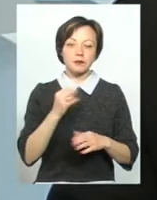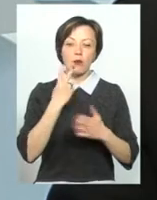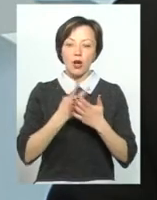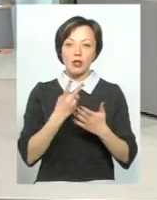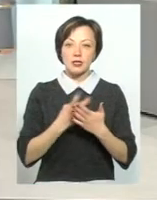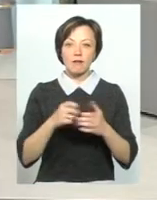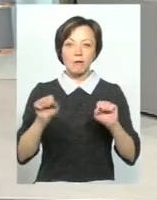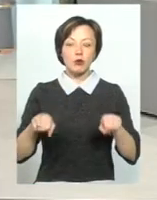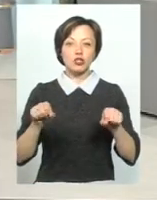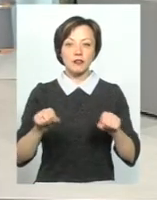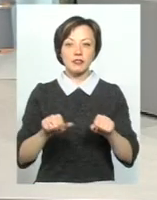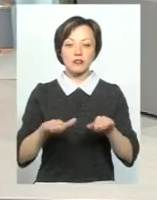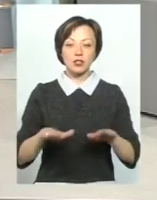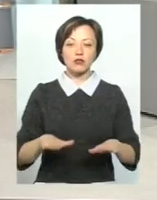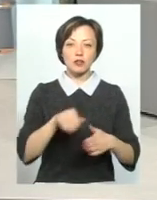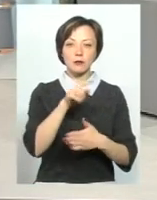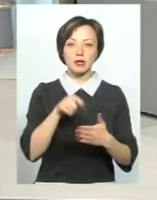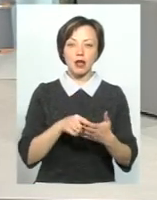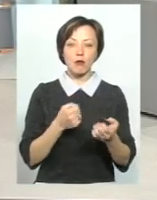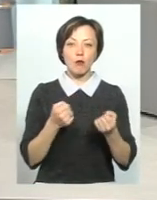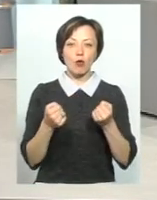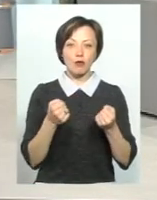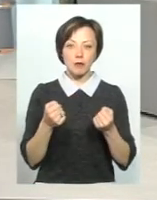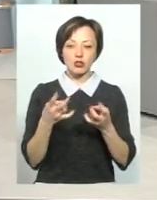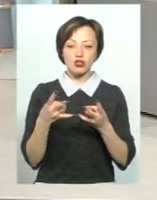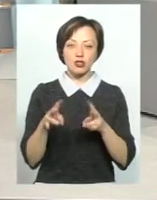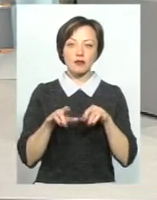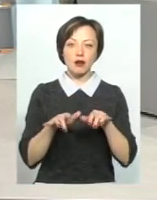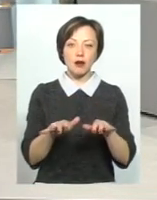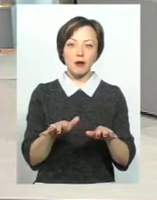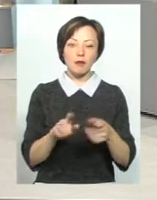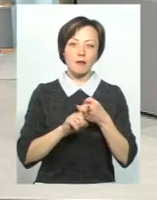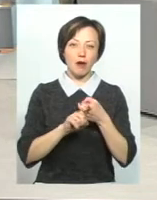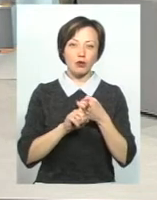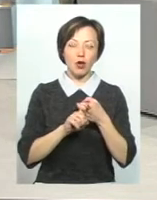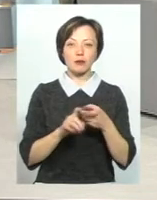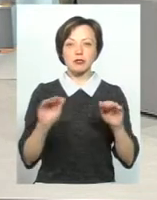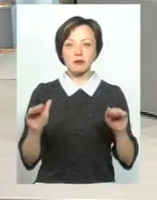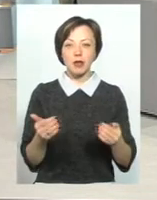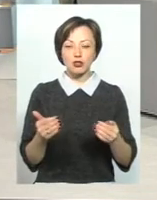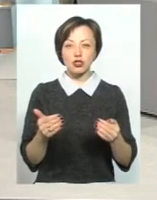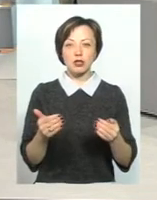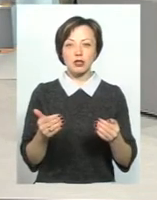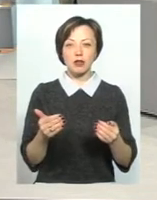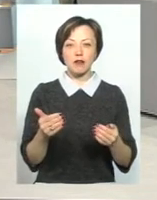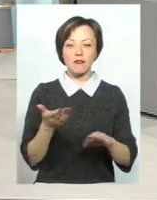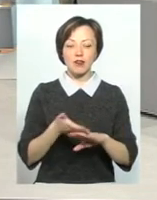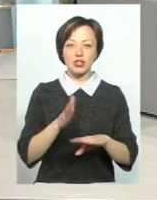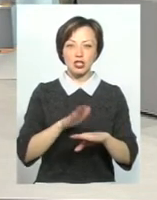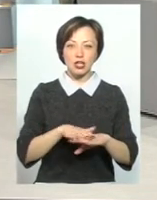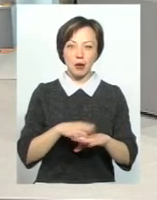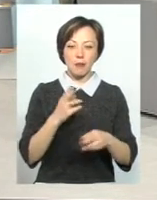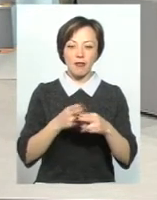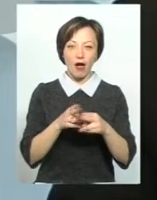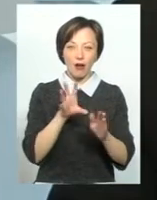показав можливості вирішувати питання боротьби з шкідниками, патогенами, зменшення надходження іонів важких металів в